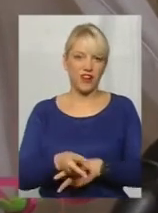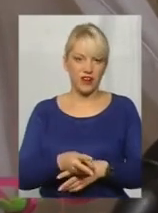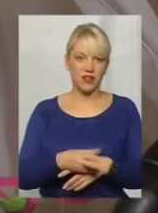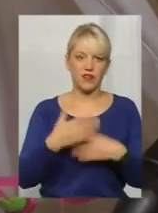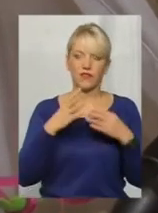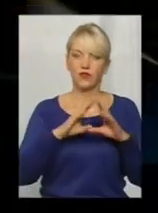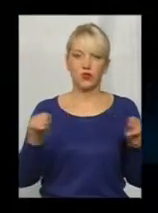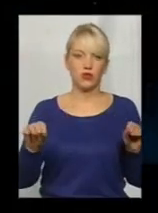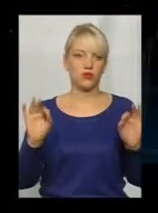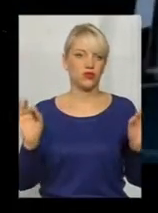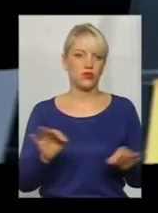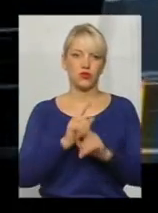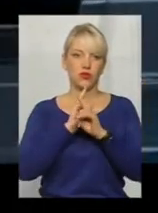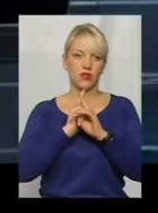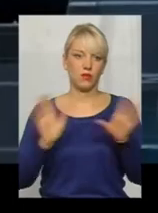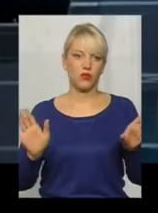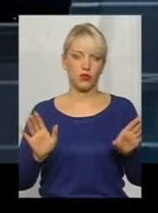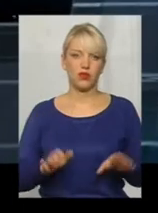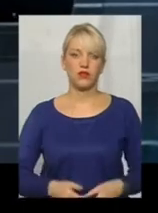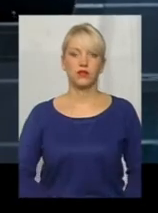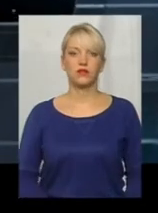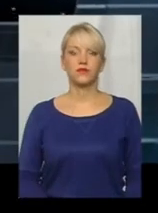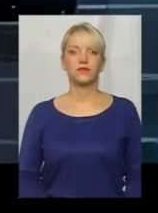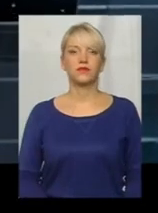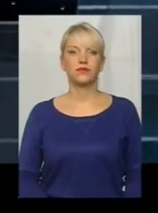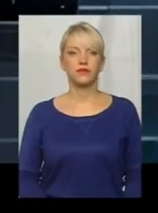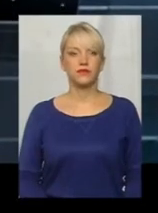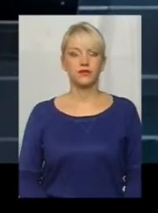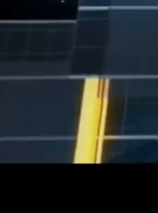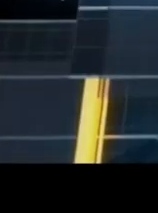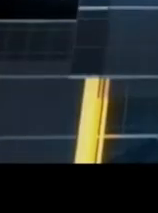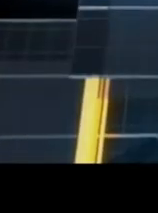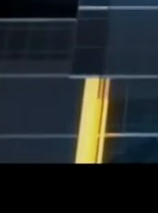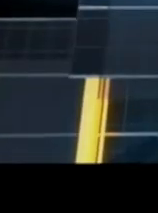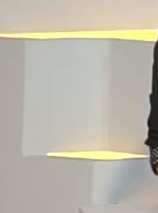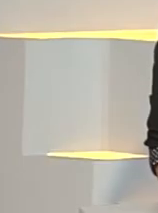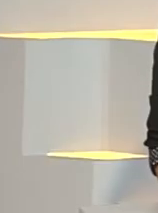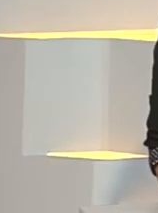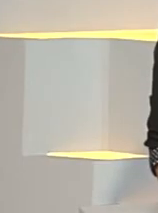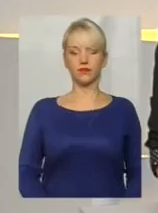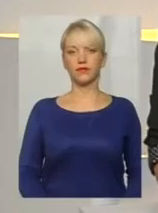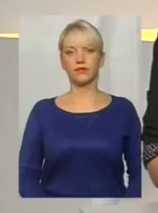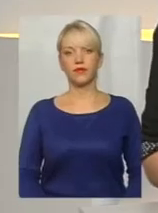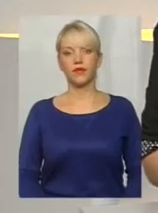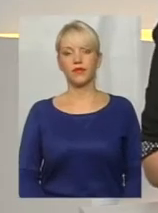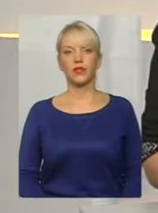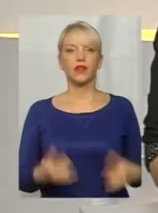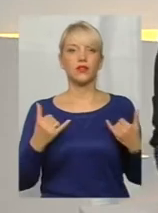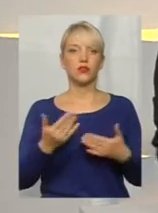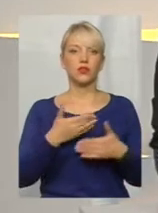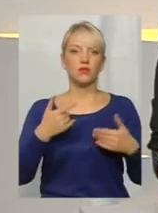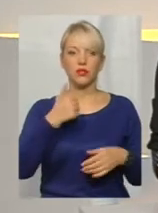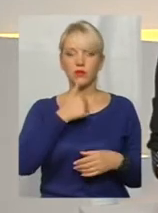все, нічого не буде. – Отож, сьогодні ми